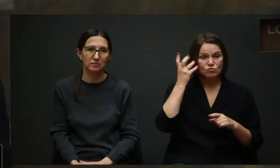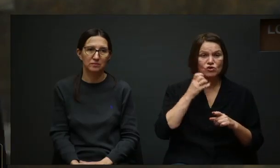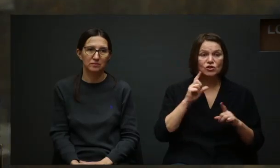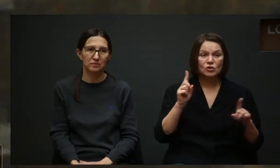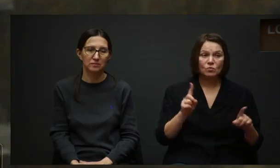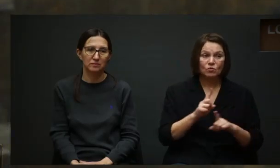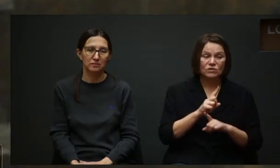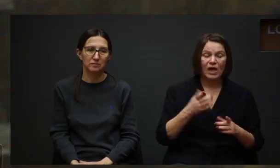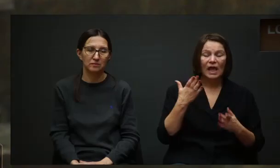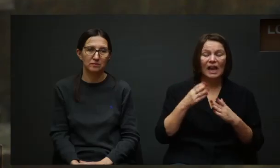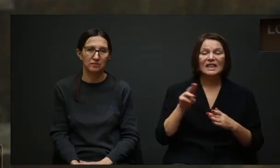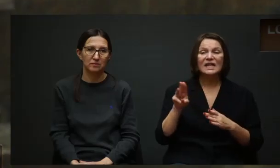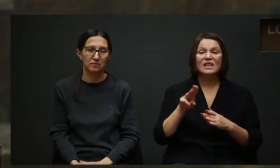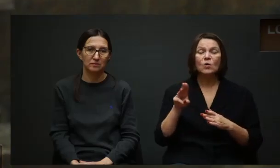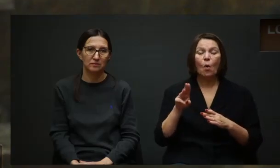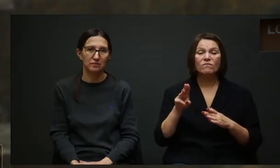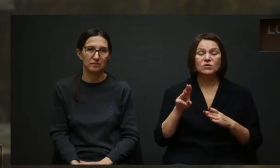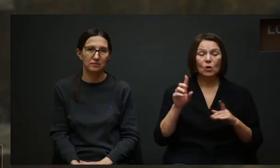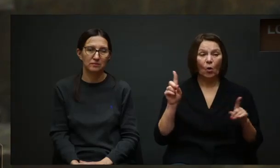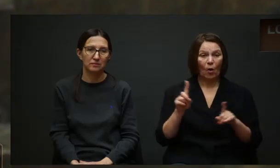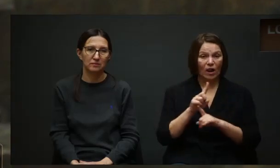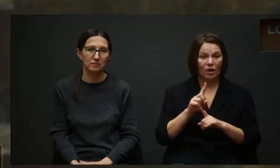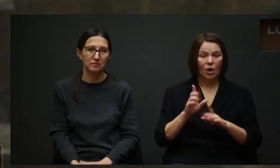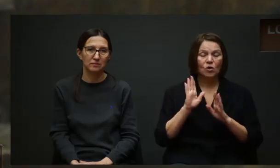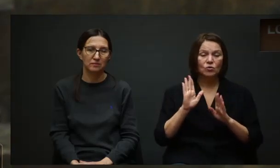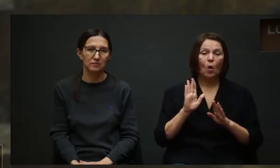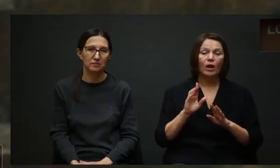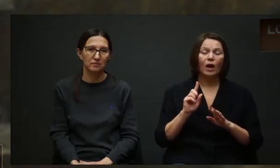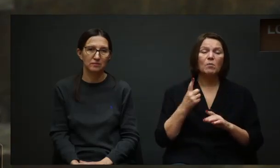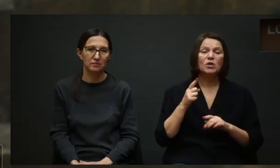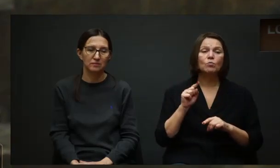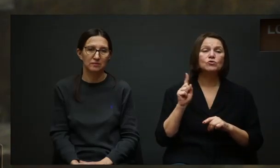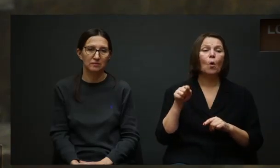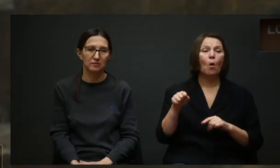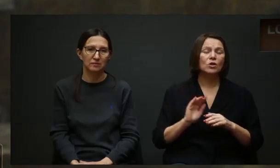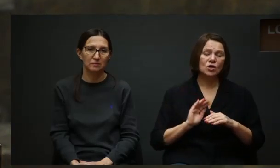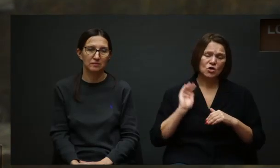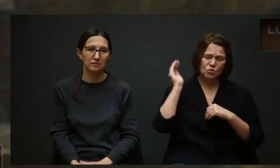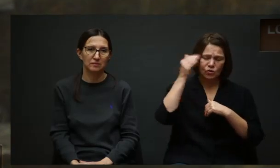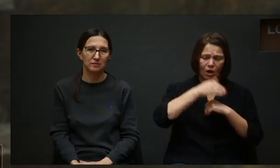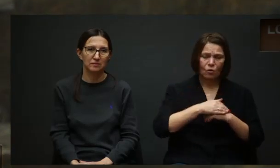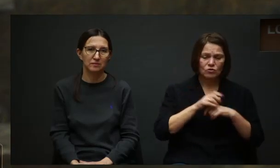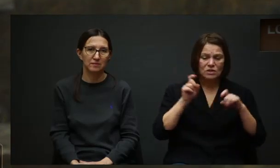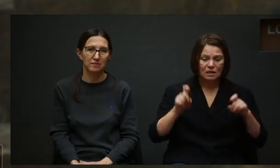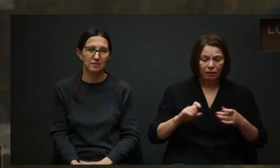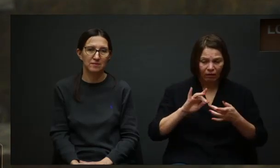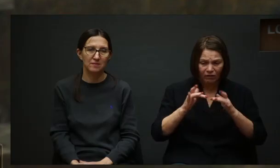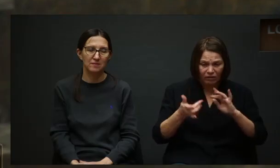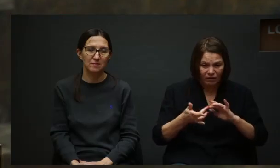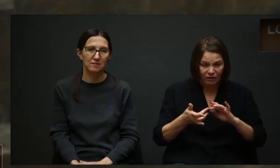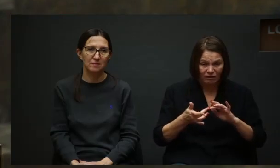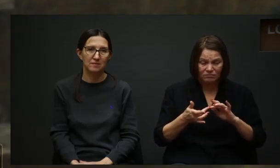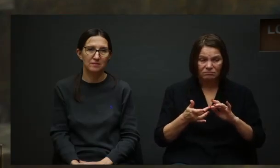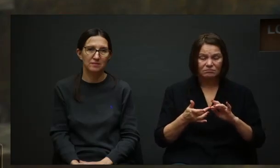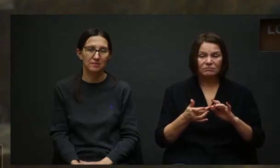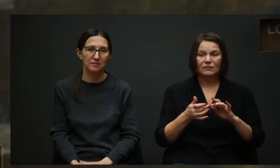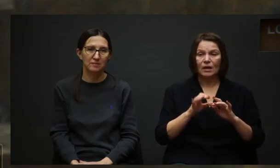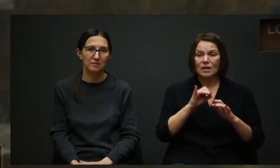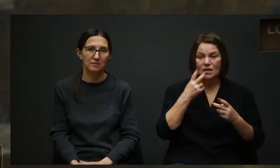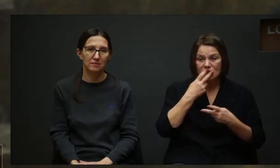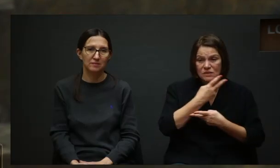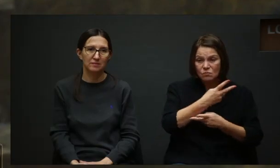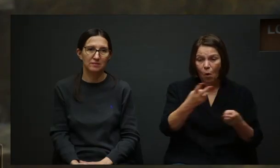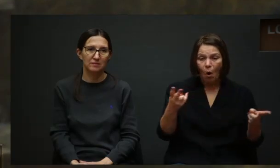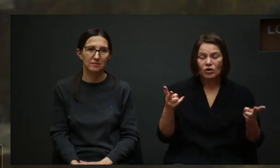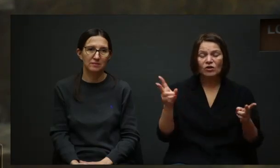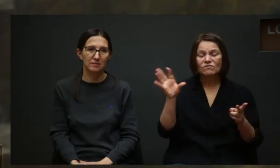или Третьяковскую галерею только потому, что он с утра до ночи сидит в интернете и смотрит все, что